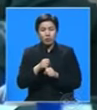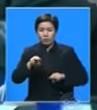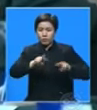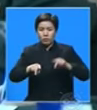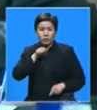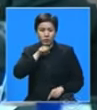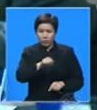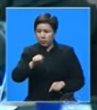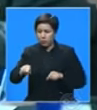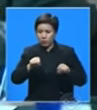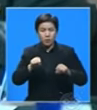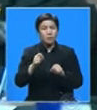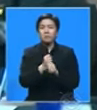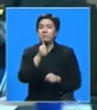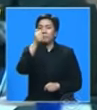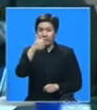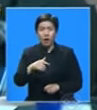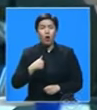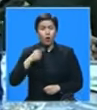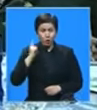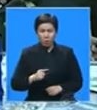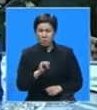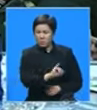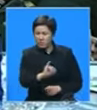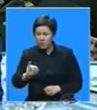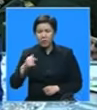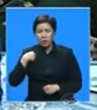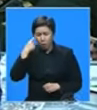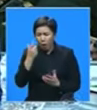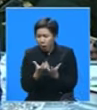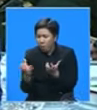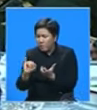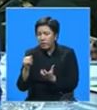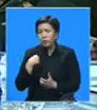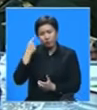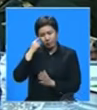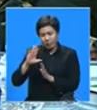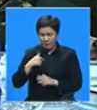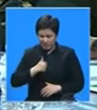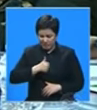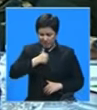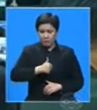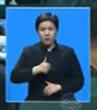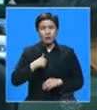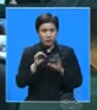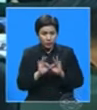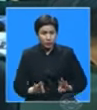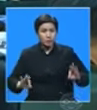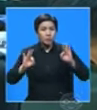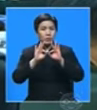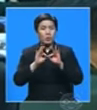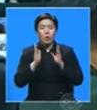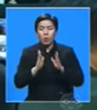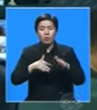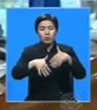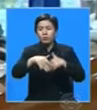นะเพราะนั้นผมเคยบอกแล้วว่าเราจะต้องเอาชนะความชั่วด้วยความดีสิ่งศักดิ์สิทธิ์ย่อมคุ้มครองนะครับก็ย่อมเป็นบุคคลอันเป็นที่รัก